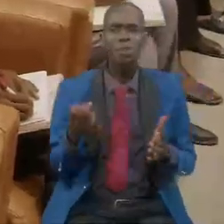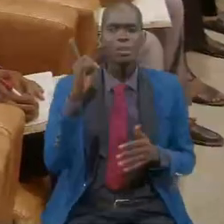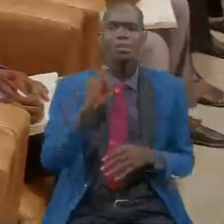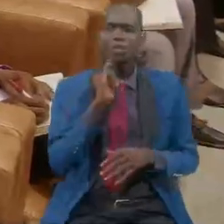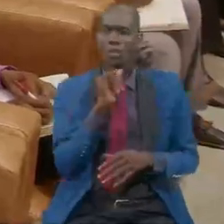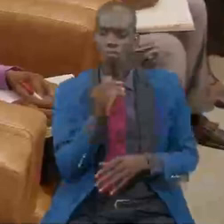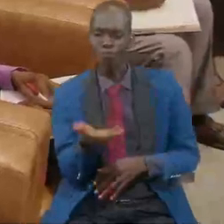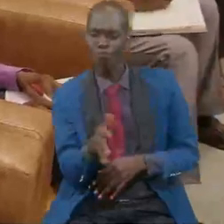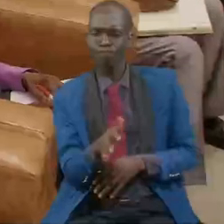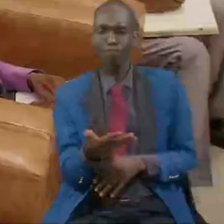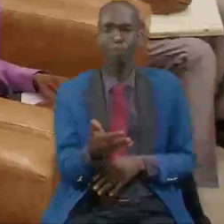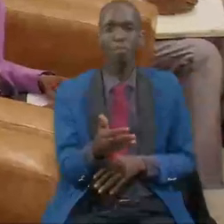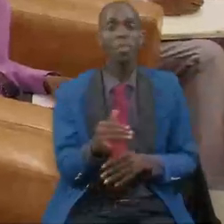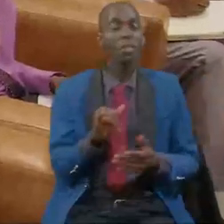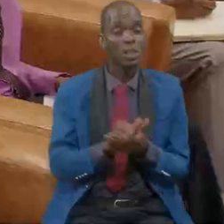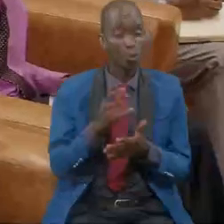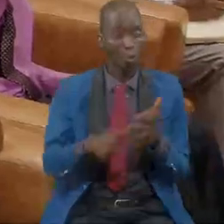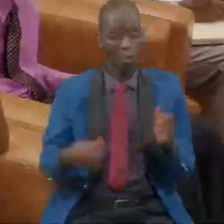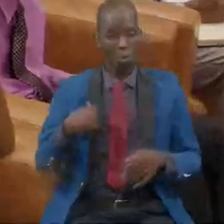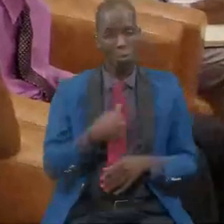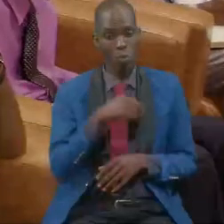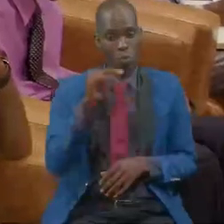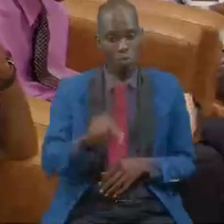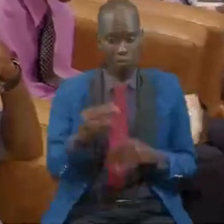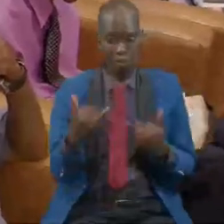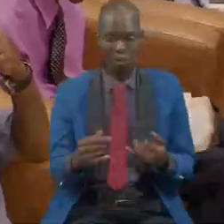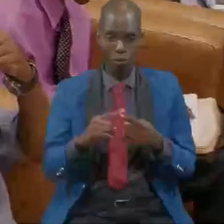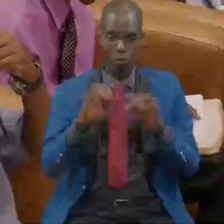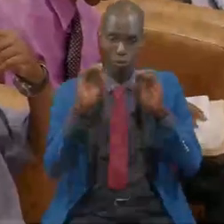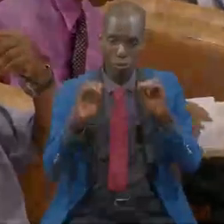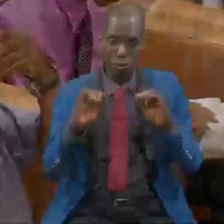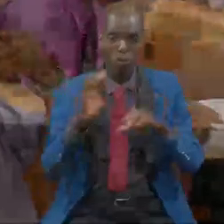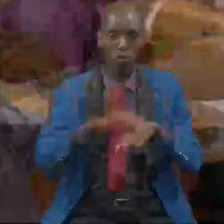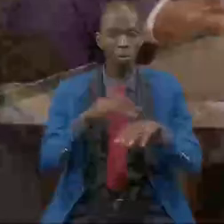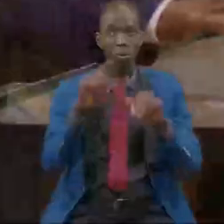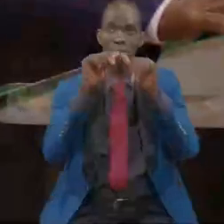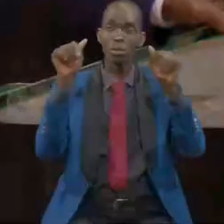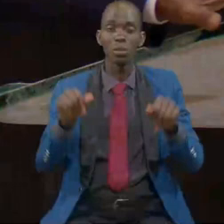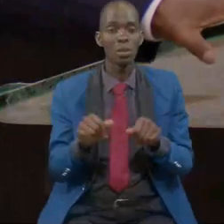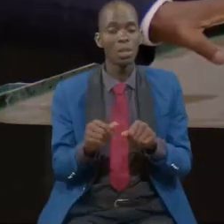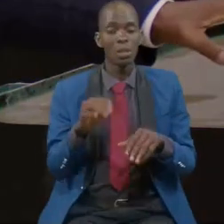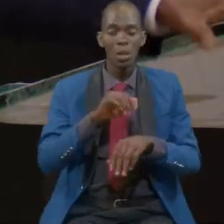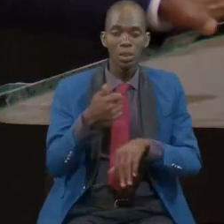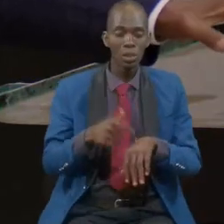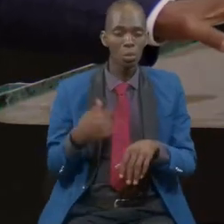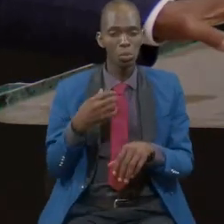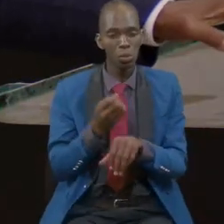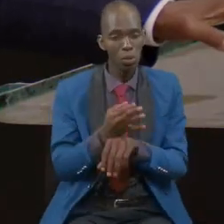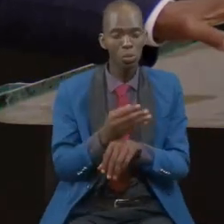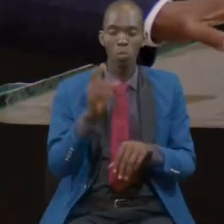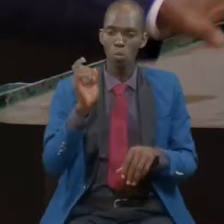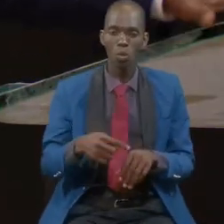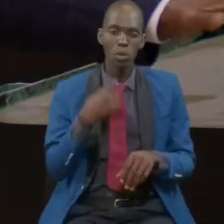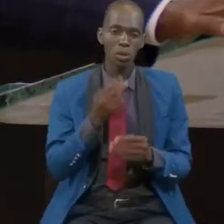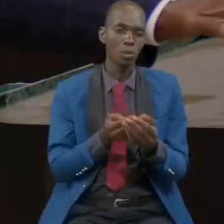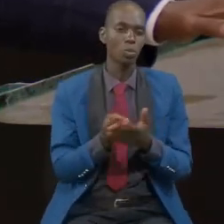Cette impartialité, c'est ce dont nous avons besoin aujourd'hui sur le pupitre. En tant de